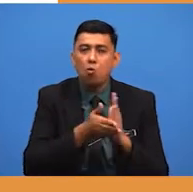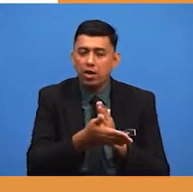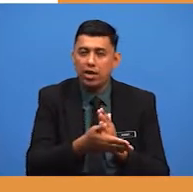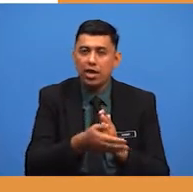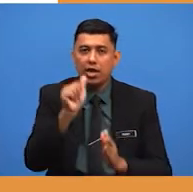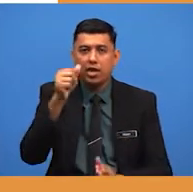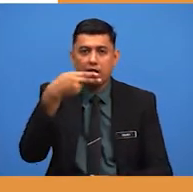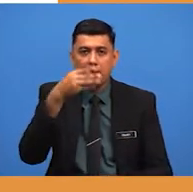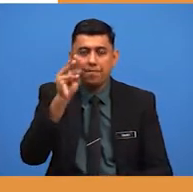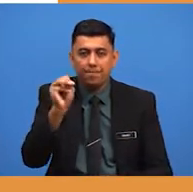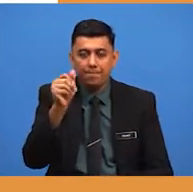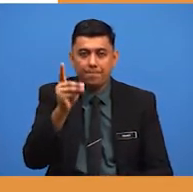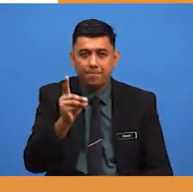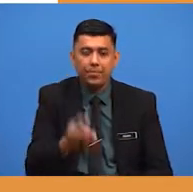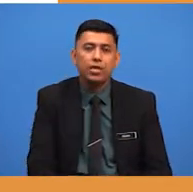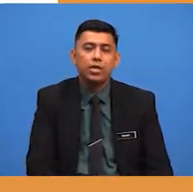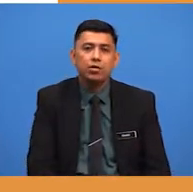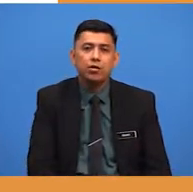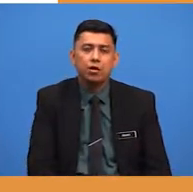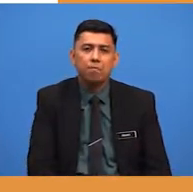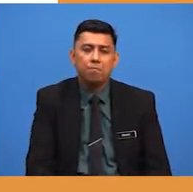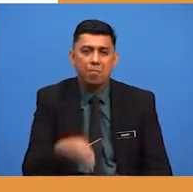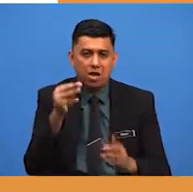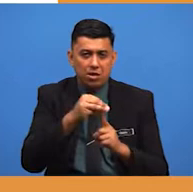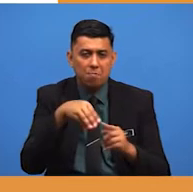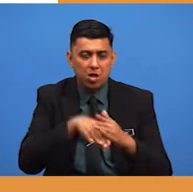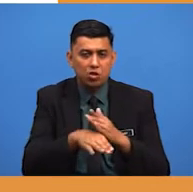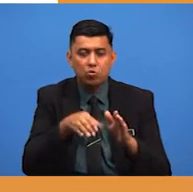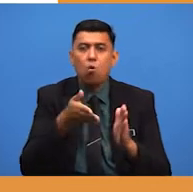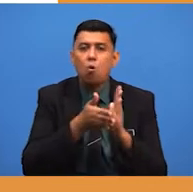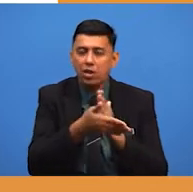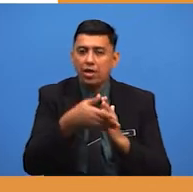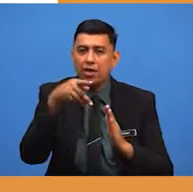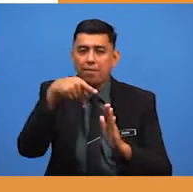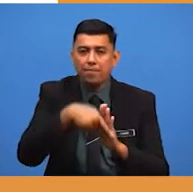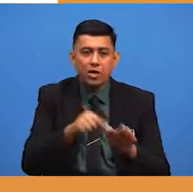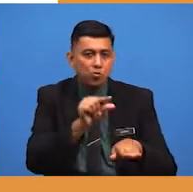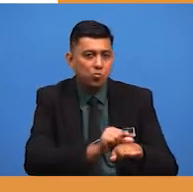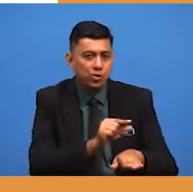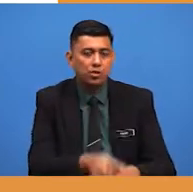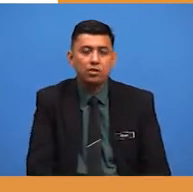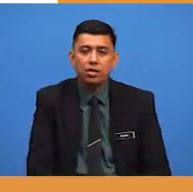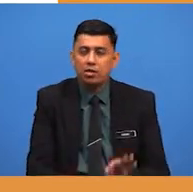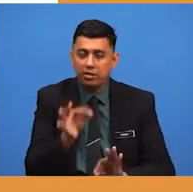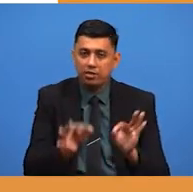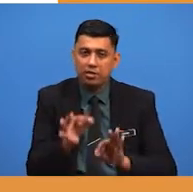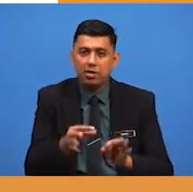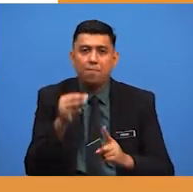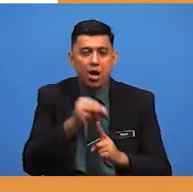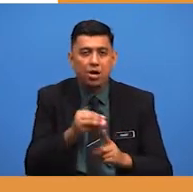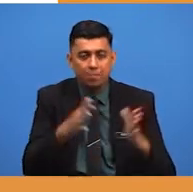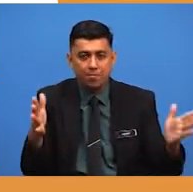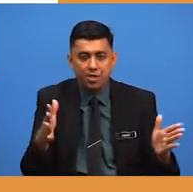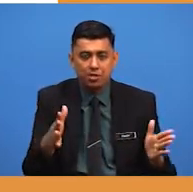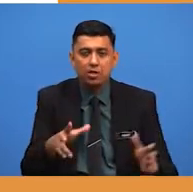Pertama, markah dimasukkan oleh pengguna. Kedua, jika markah lebih besar